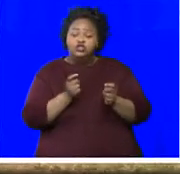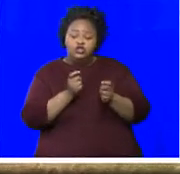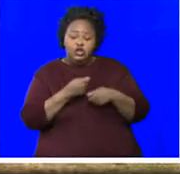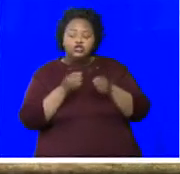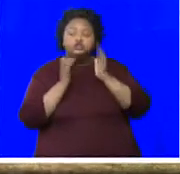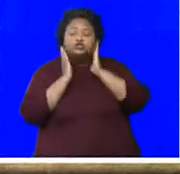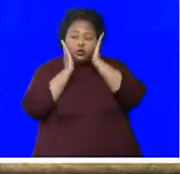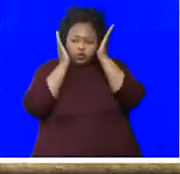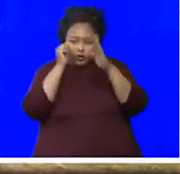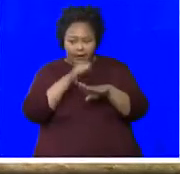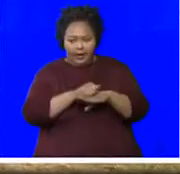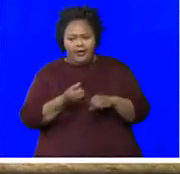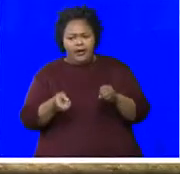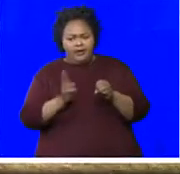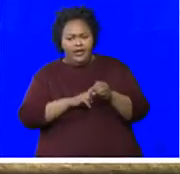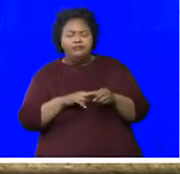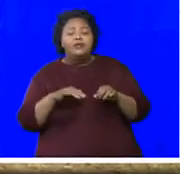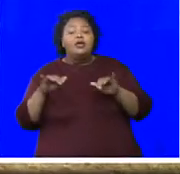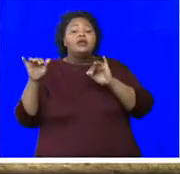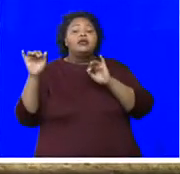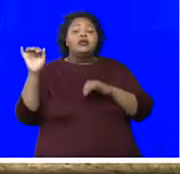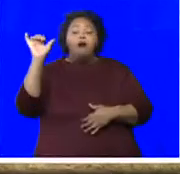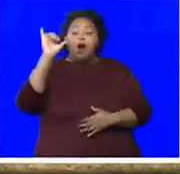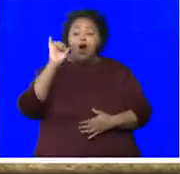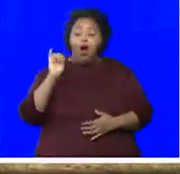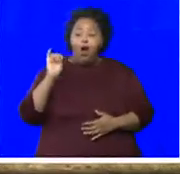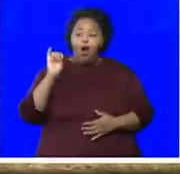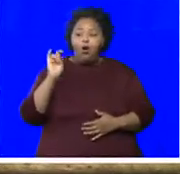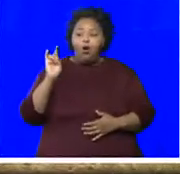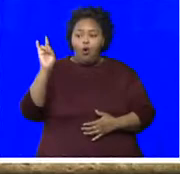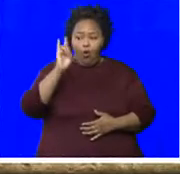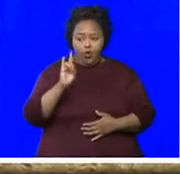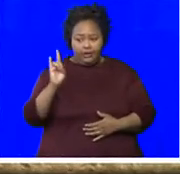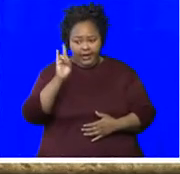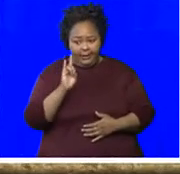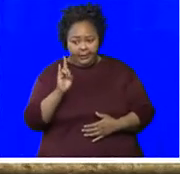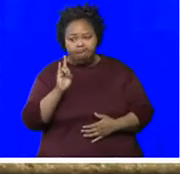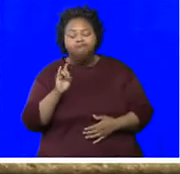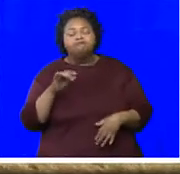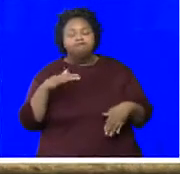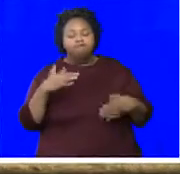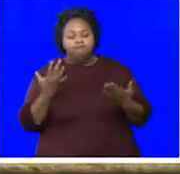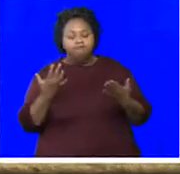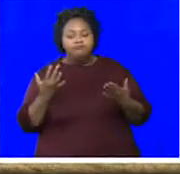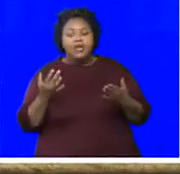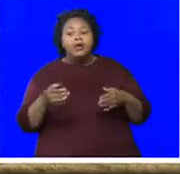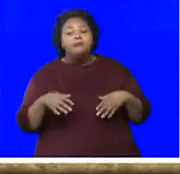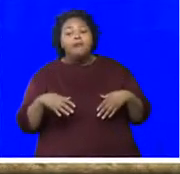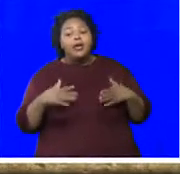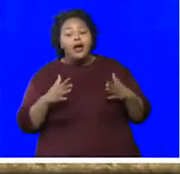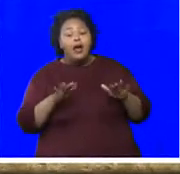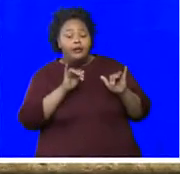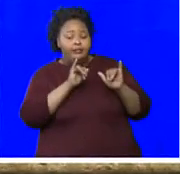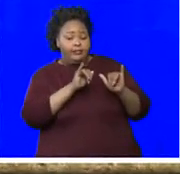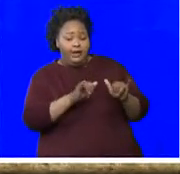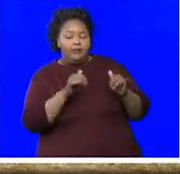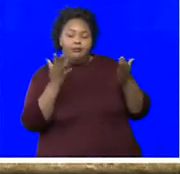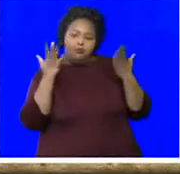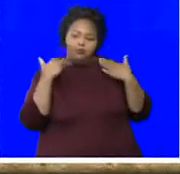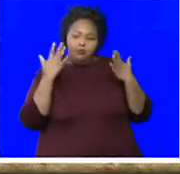nasemahotela. Siyajabula nje kakhulu kakhulu singemagolfers to be part of this. Nekudlala ke nani